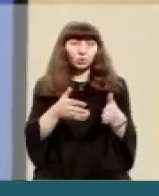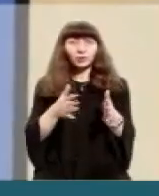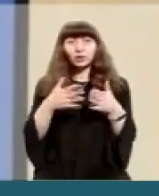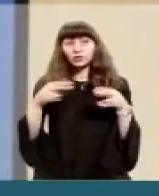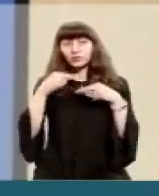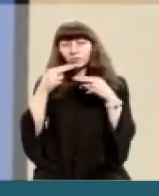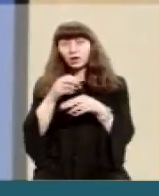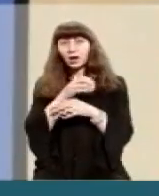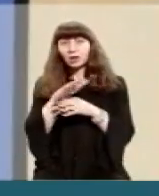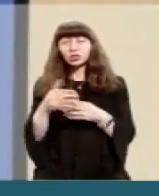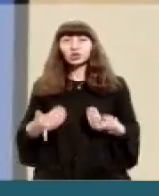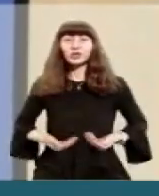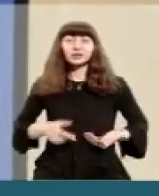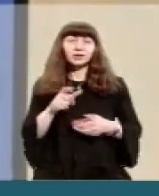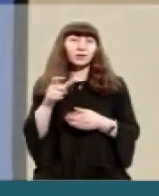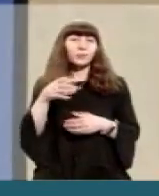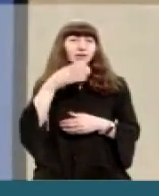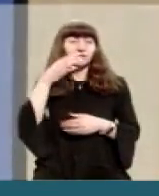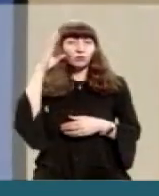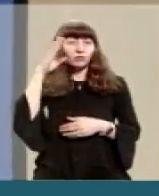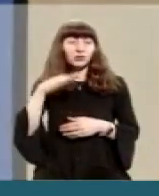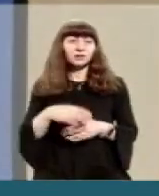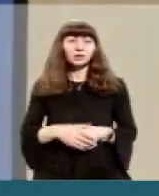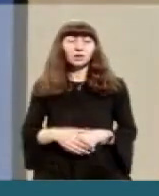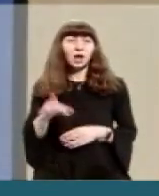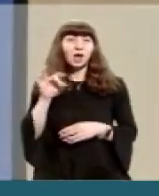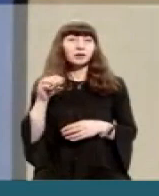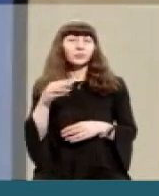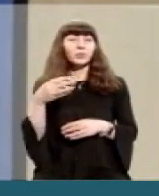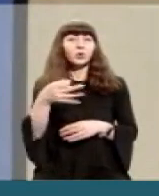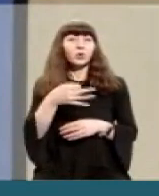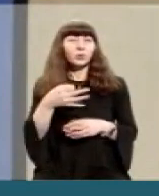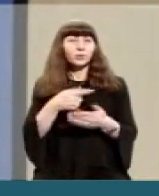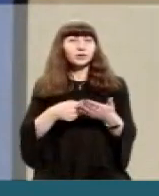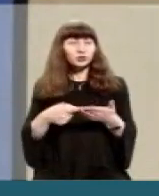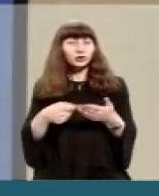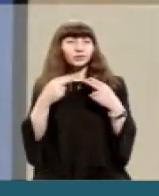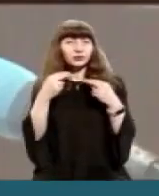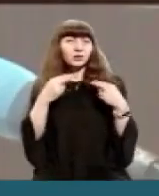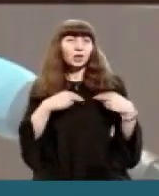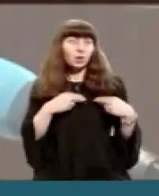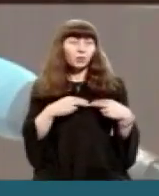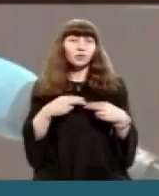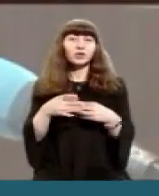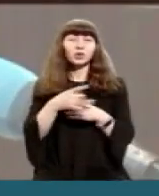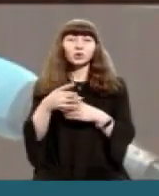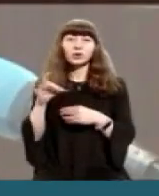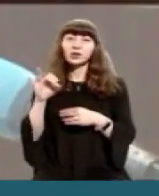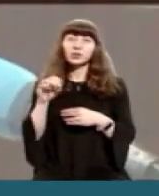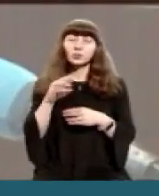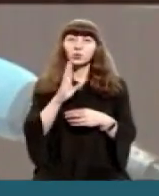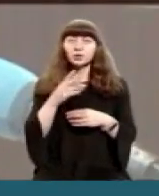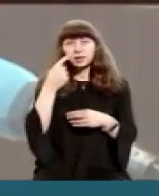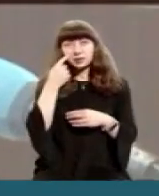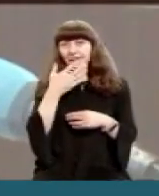уделят обеспечению жителей села питьевой водой. Глава региона подчеркнул, что эффективность работы районных акимов будет оцениваться